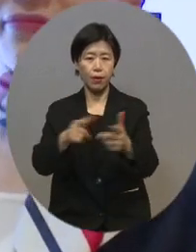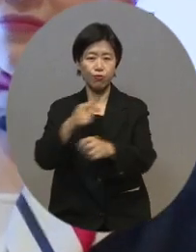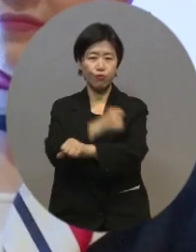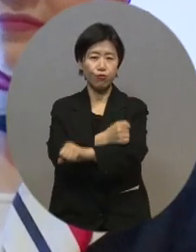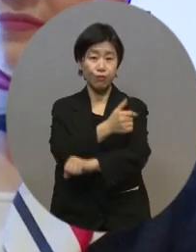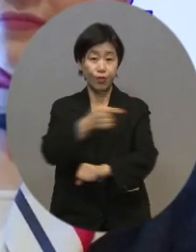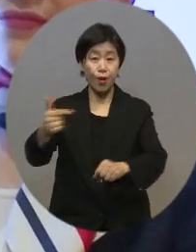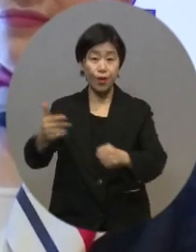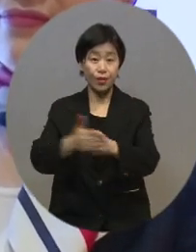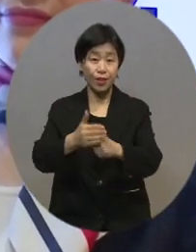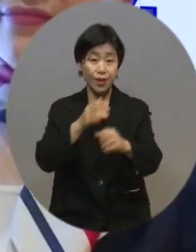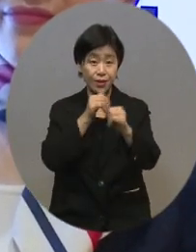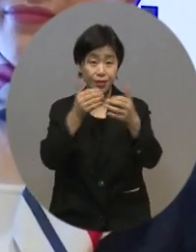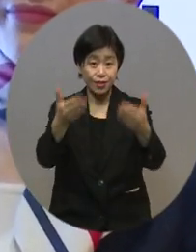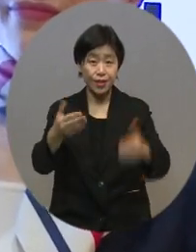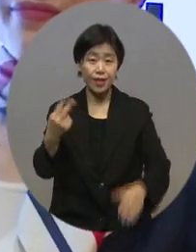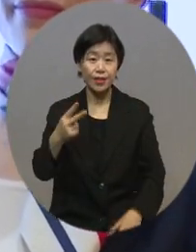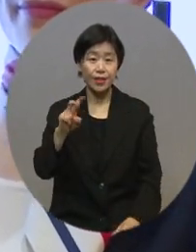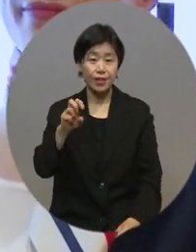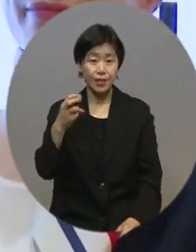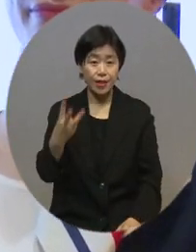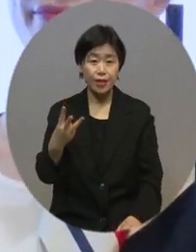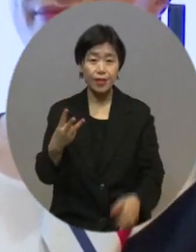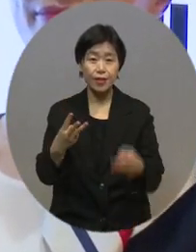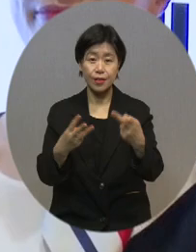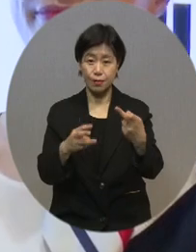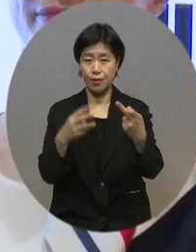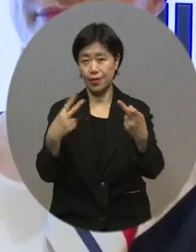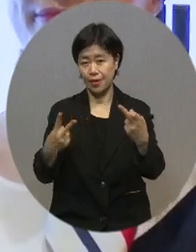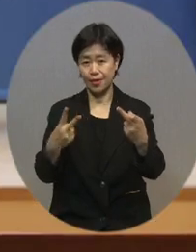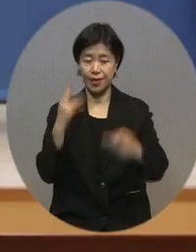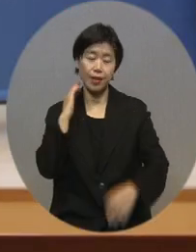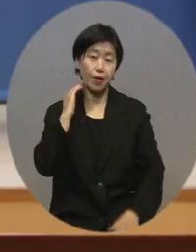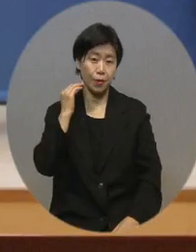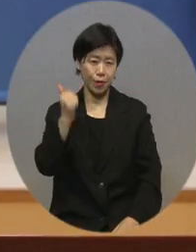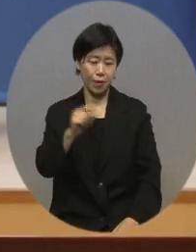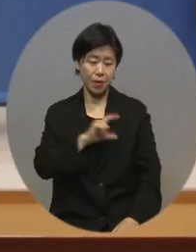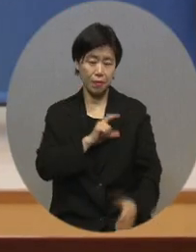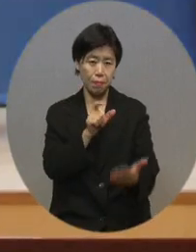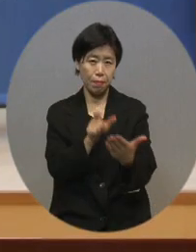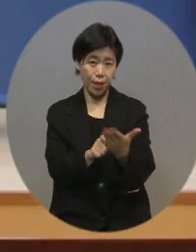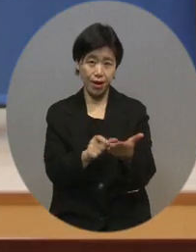표창합니다. 2023년 11월 2일 대통령 축하합니다.